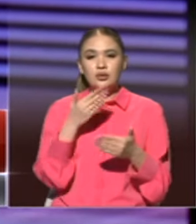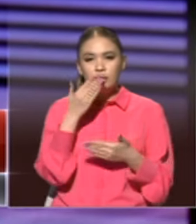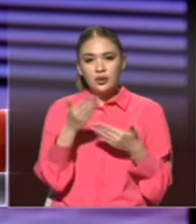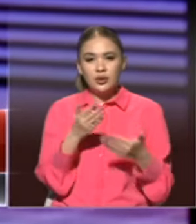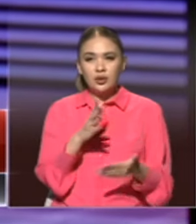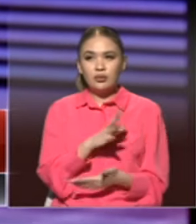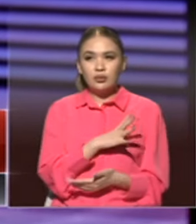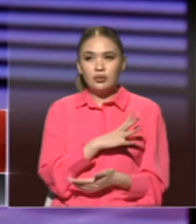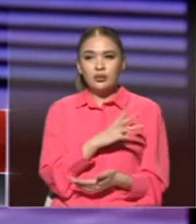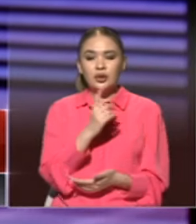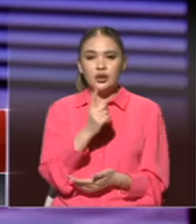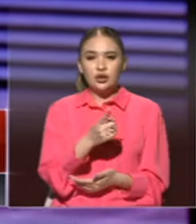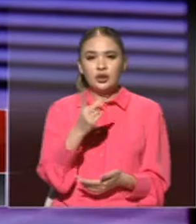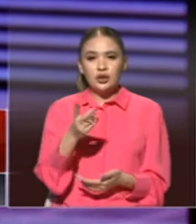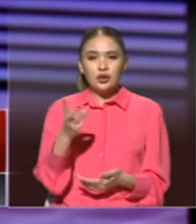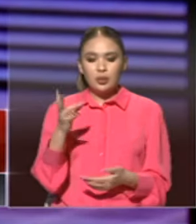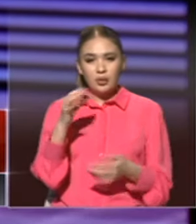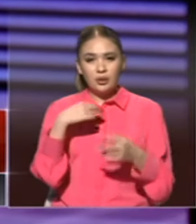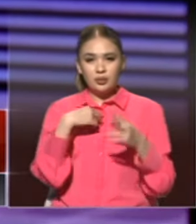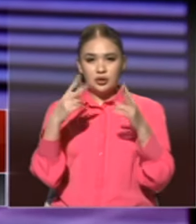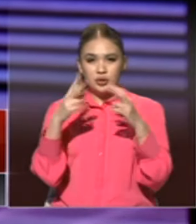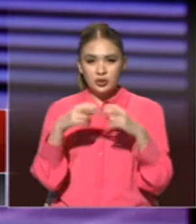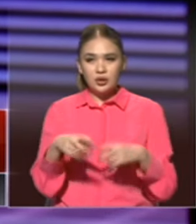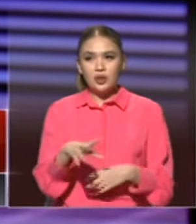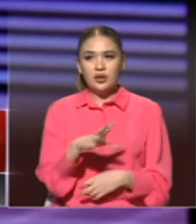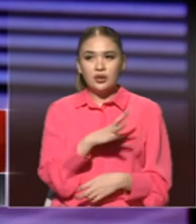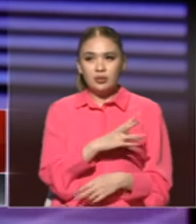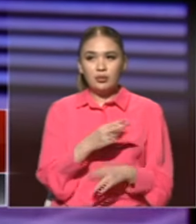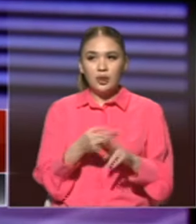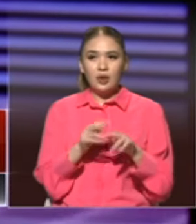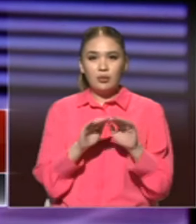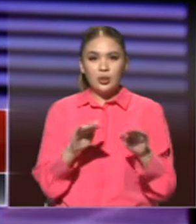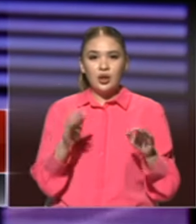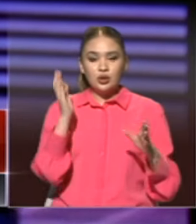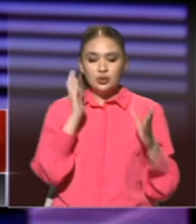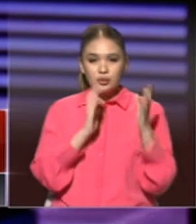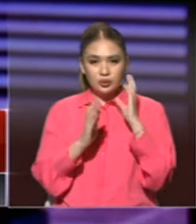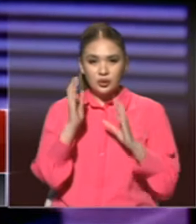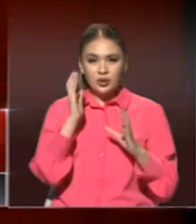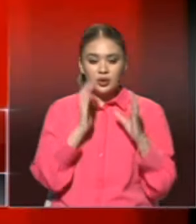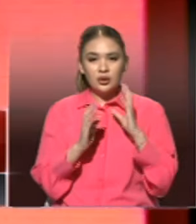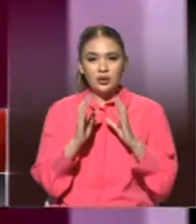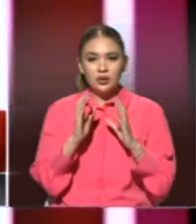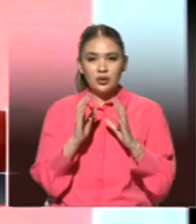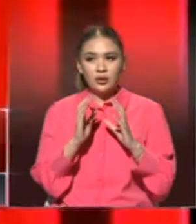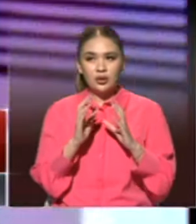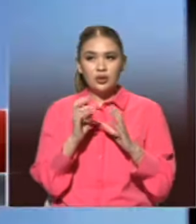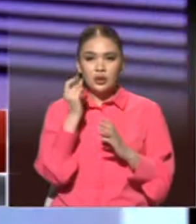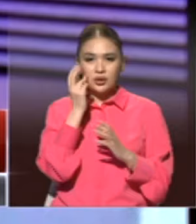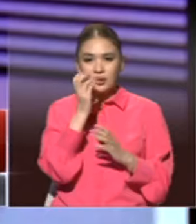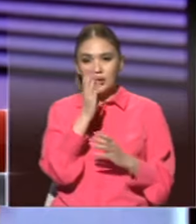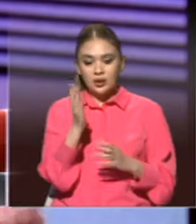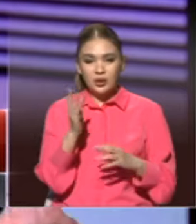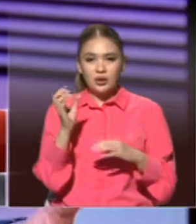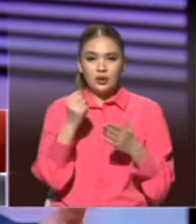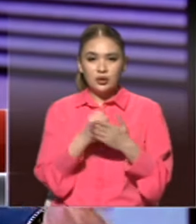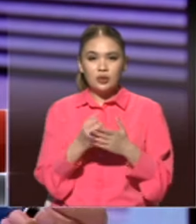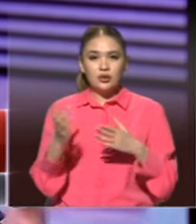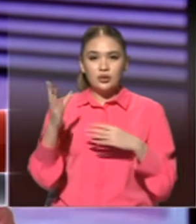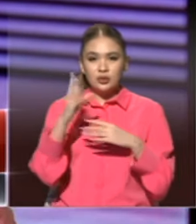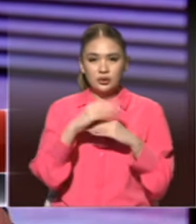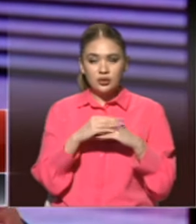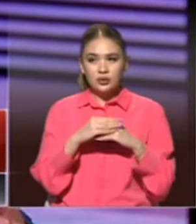біреуі, екі, үші, бірақ тексердім екеуін. Расында да жаңағы балалар, студенттер түстен кейін, кешкіш кейін